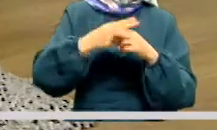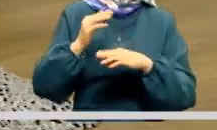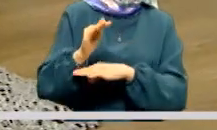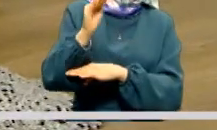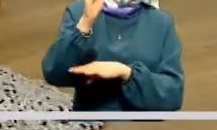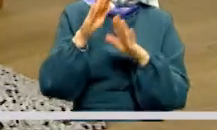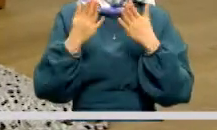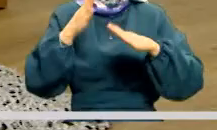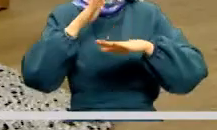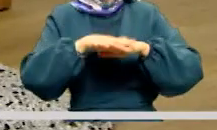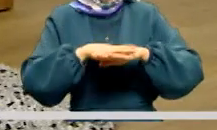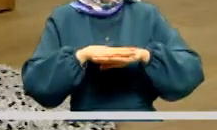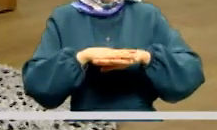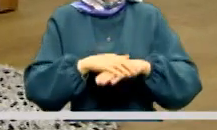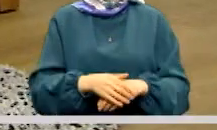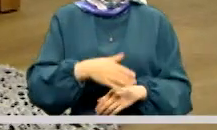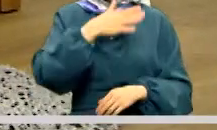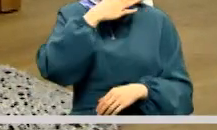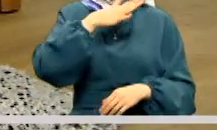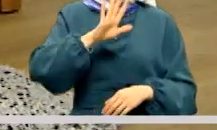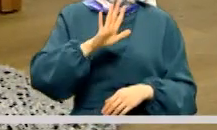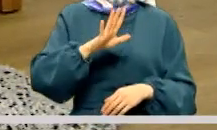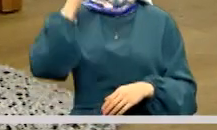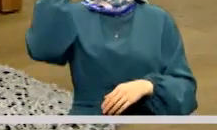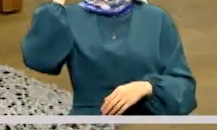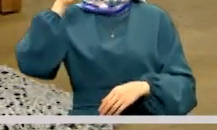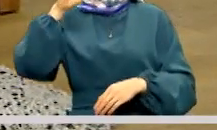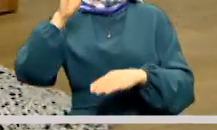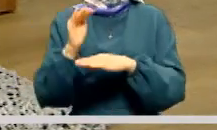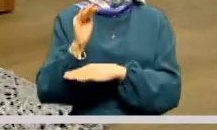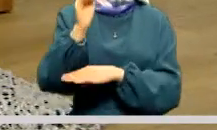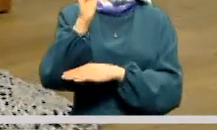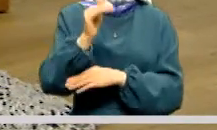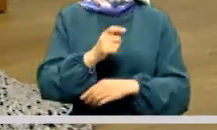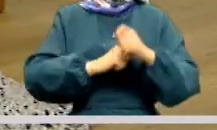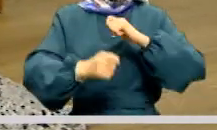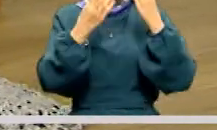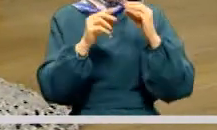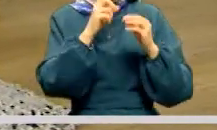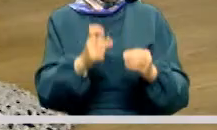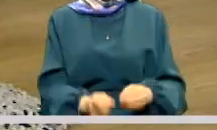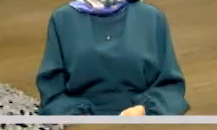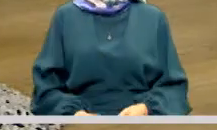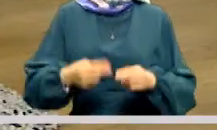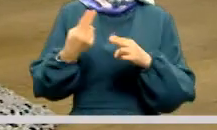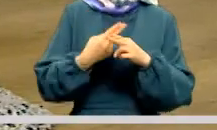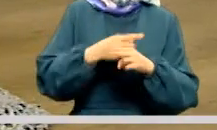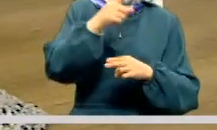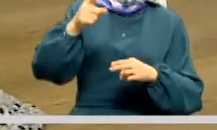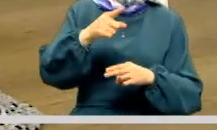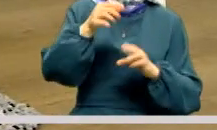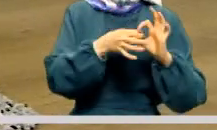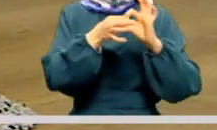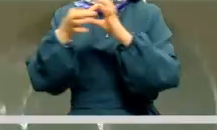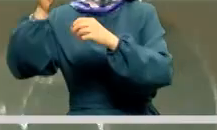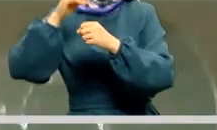ne yaptığımızın aslında Çok da idrakinde olmadan yaşamalarımız etkiliyor olabilir mi Örneğin siz de cümleleriniz